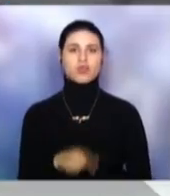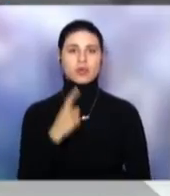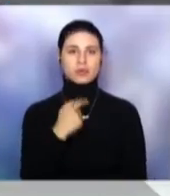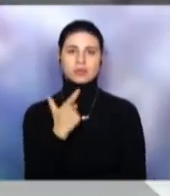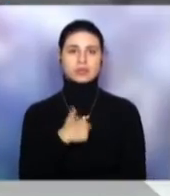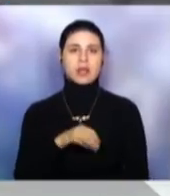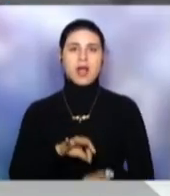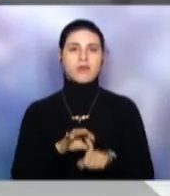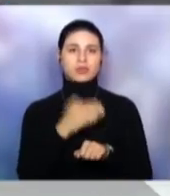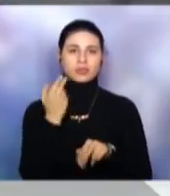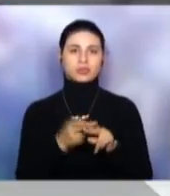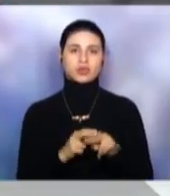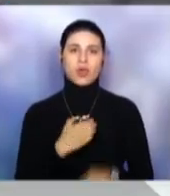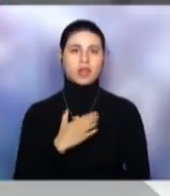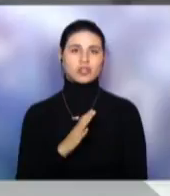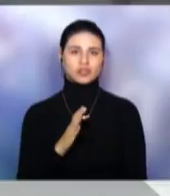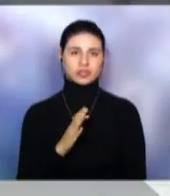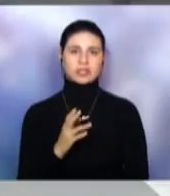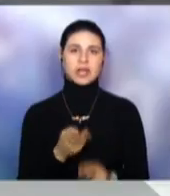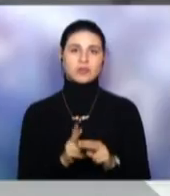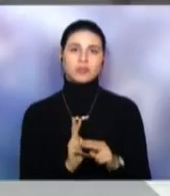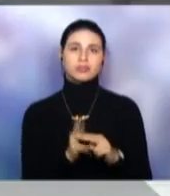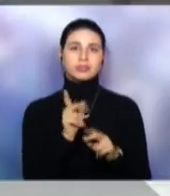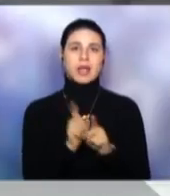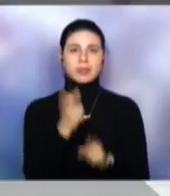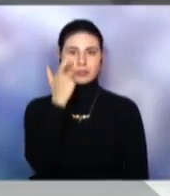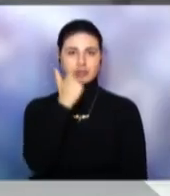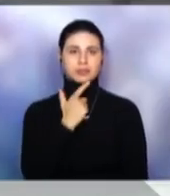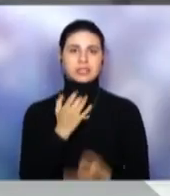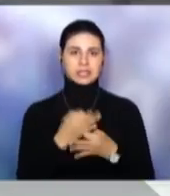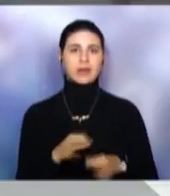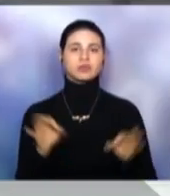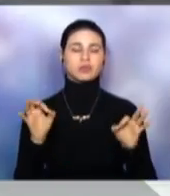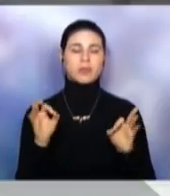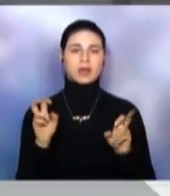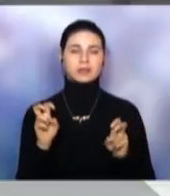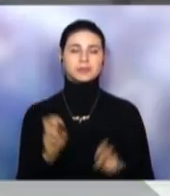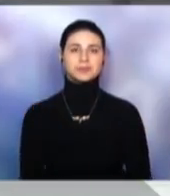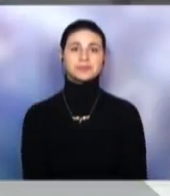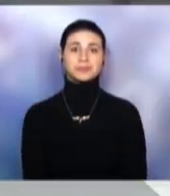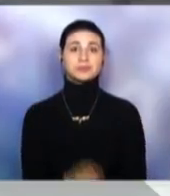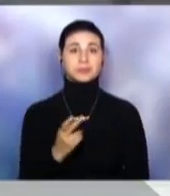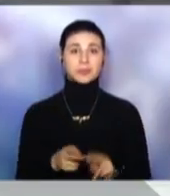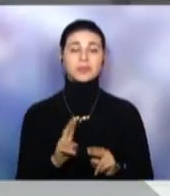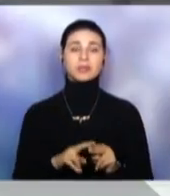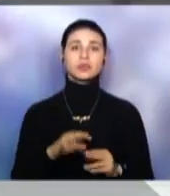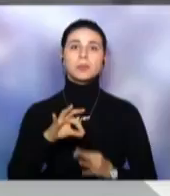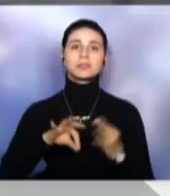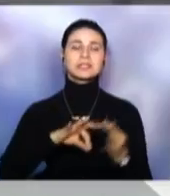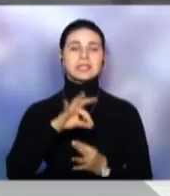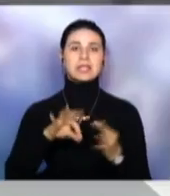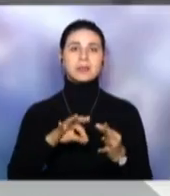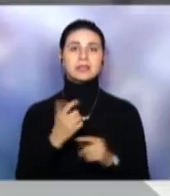სიჯანსაღის, შესაბამისად შეზღუდვები იქ არ არსებობს და სწორედ ამას მოაქვს გადამეტებულ